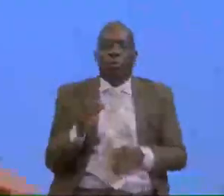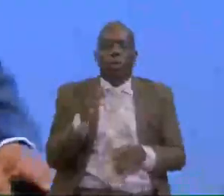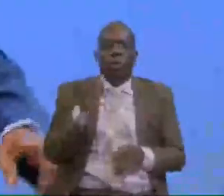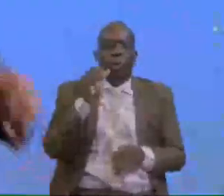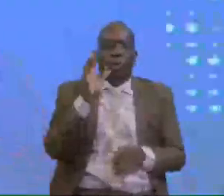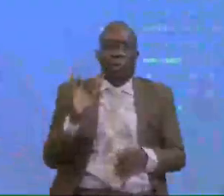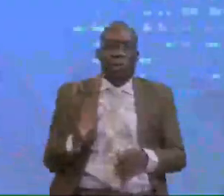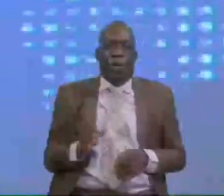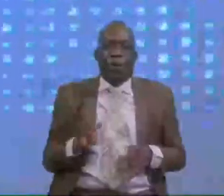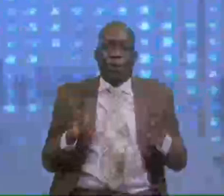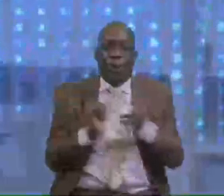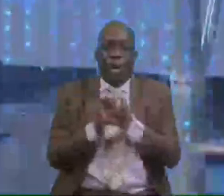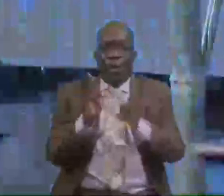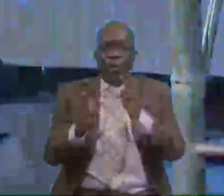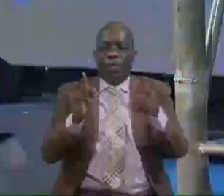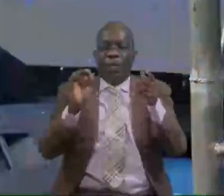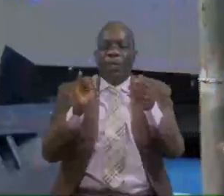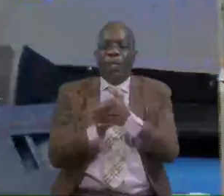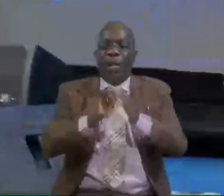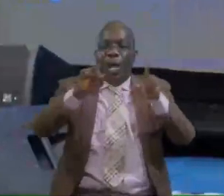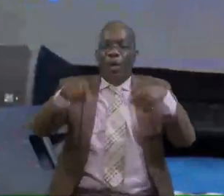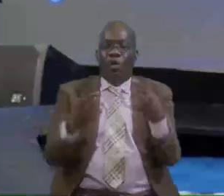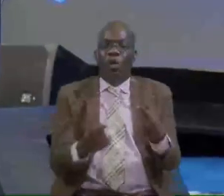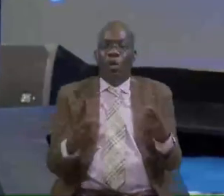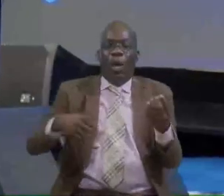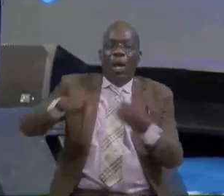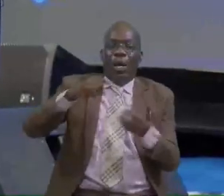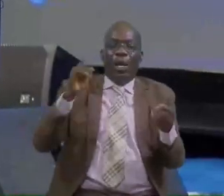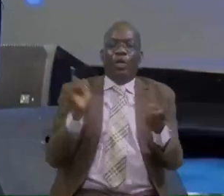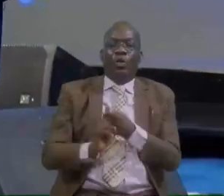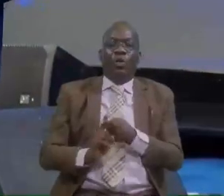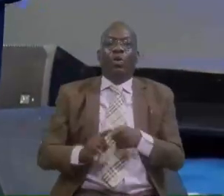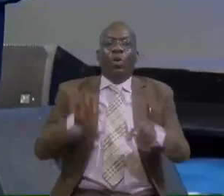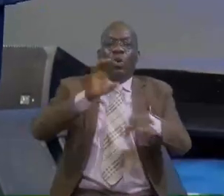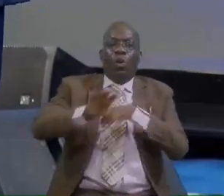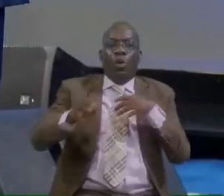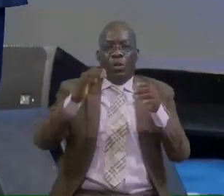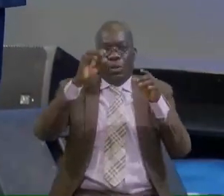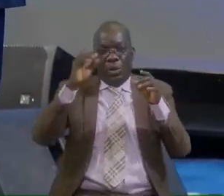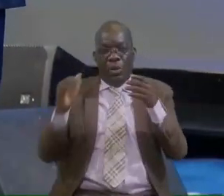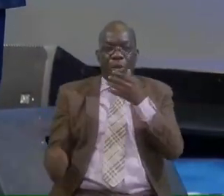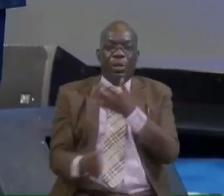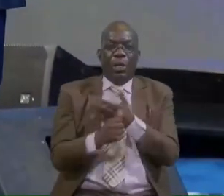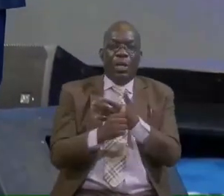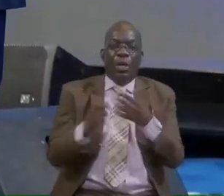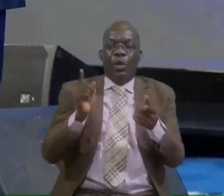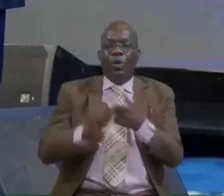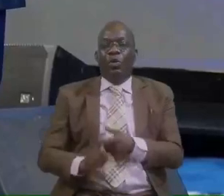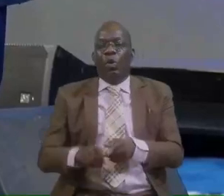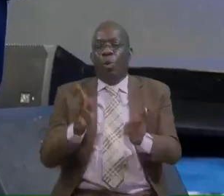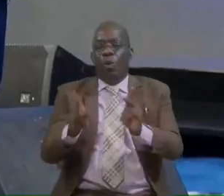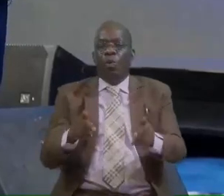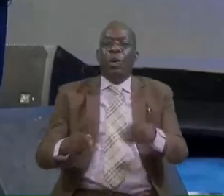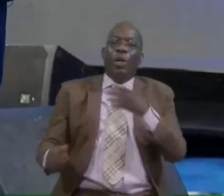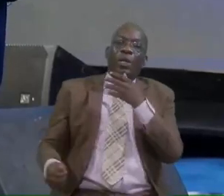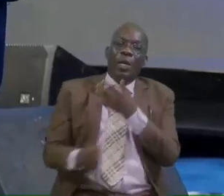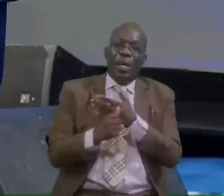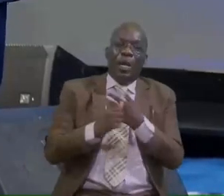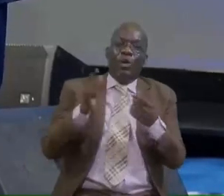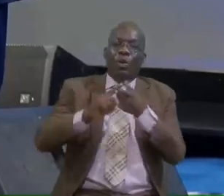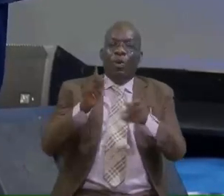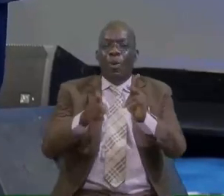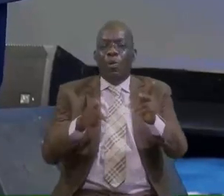et celui qui se balade et qui a une terreur, et qui a une terreur pour ceux qui sont plus âgés que